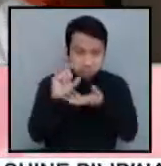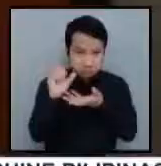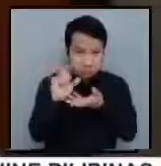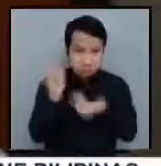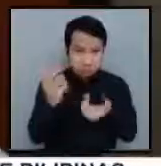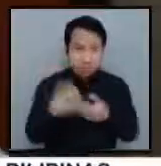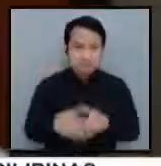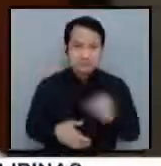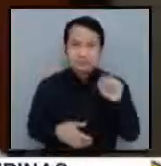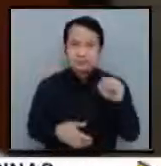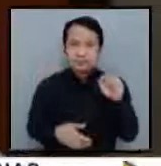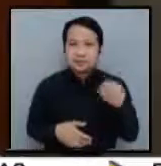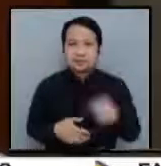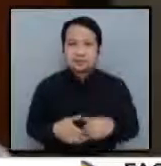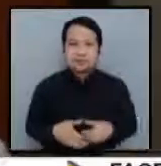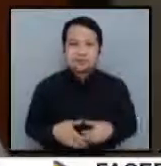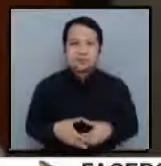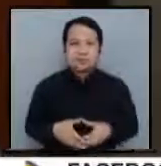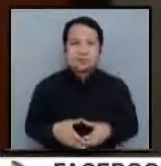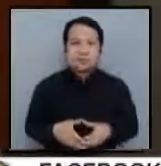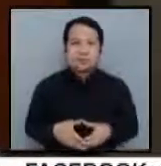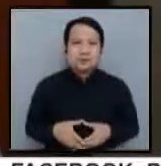Yes po. Actually, ano,